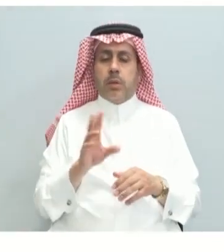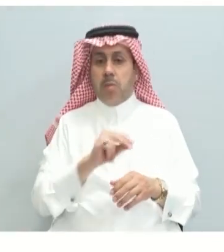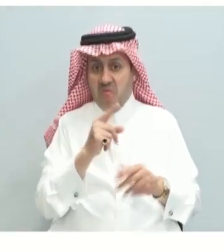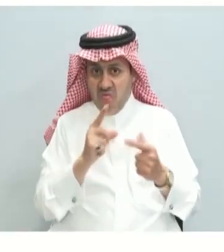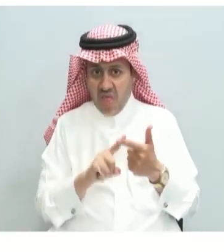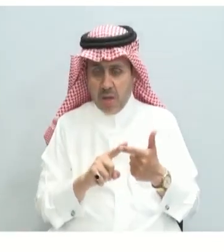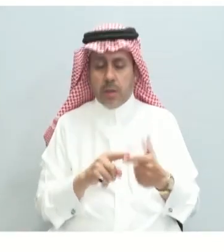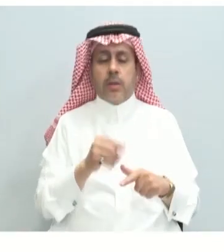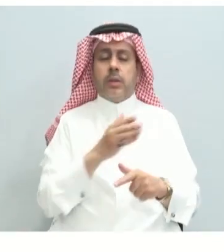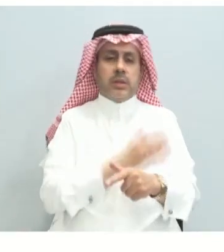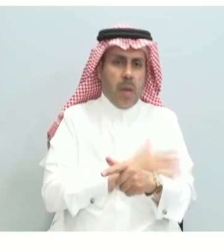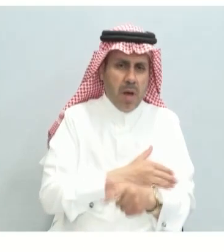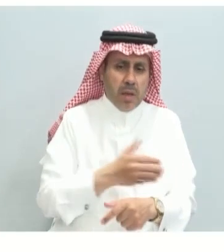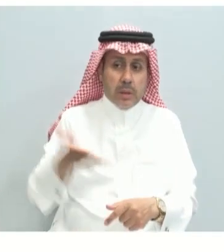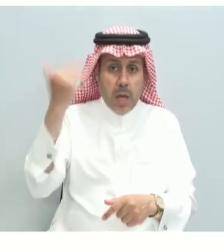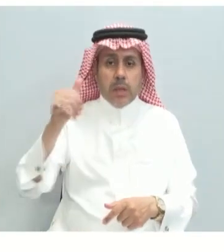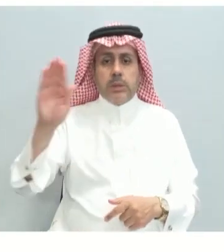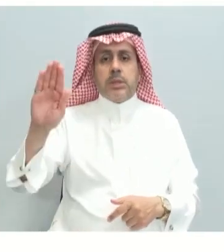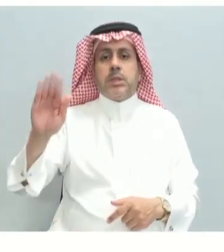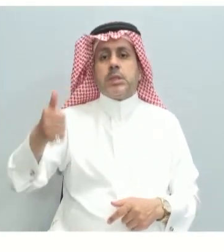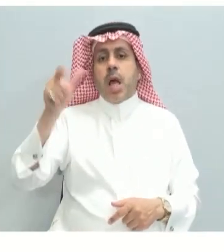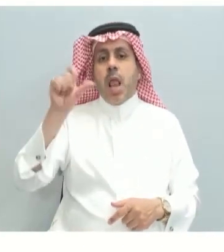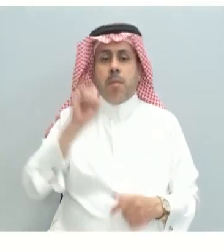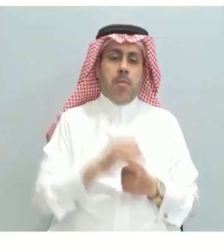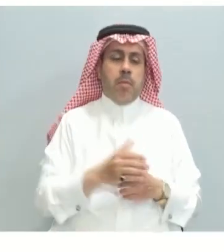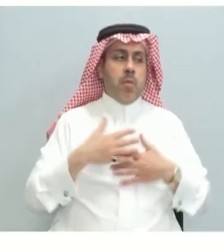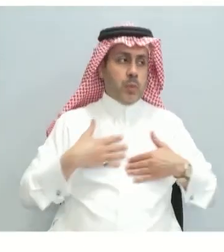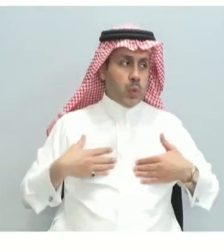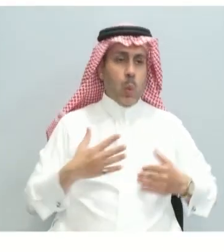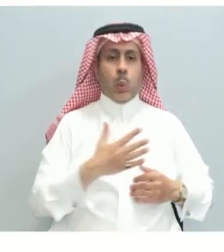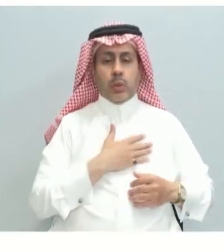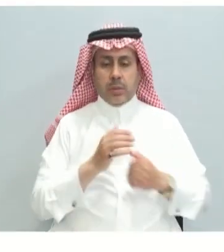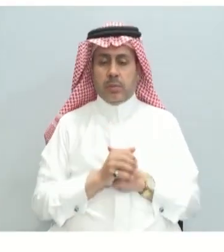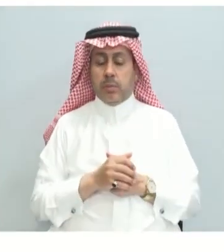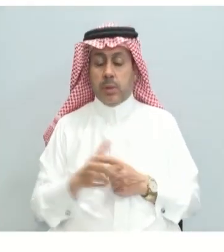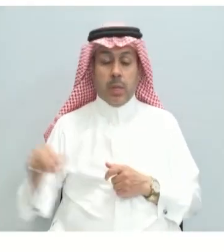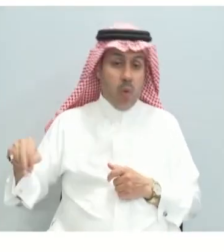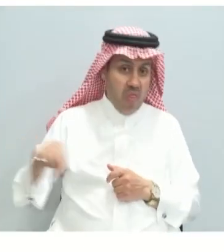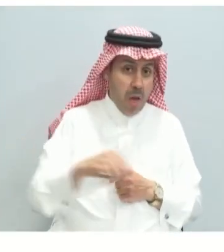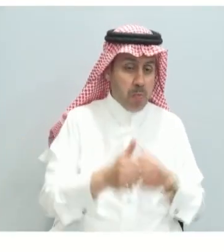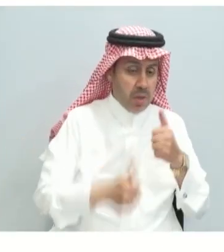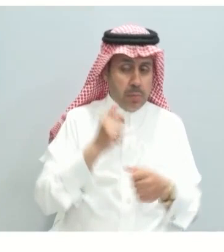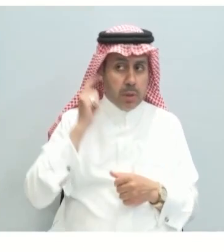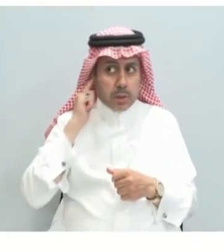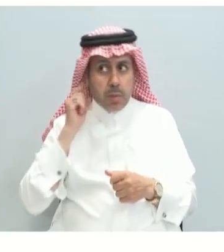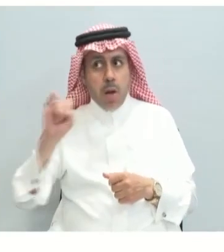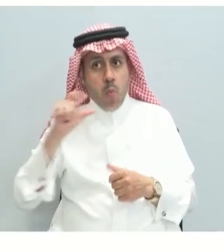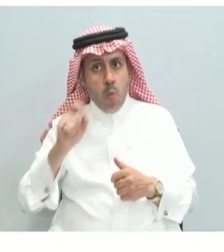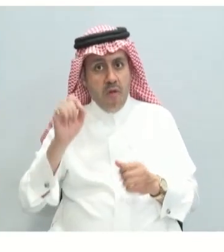سالم فيتفائل أنه يبرأ من مرضه وتفرح نفسه، أن يكون ذاهبا لاختبار من أي نوع فيسمع من يقول يا